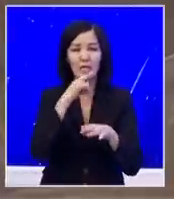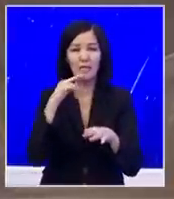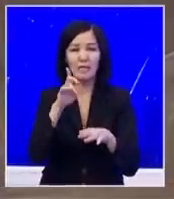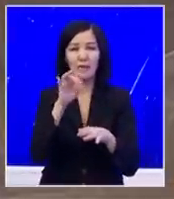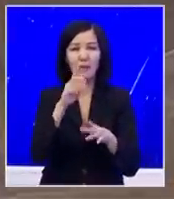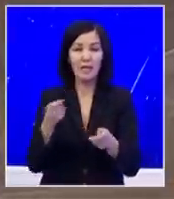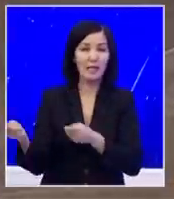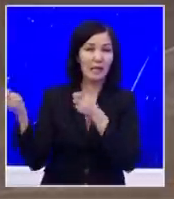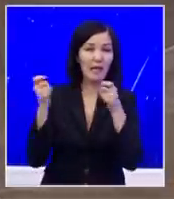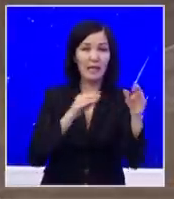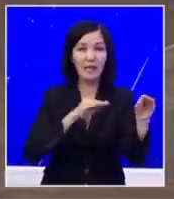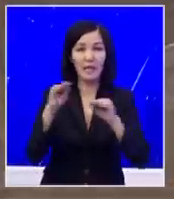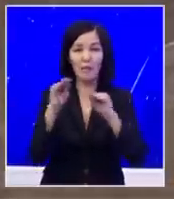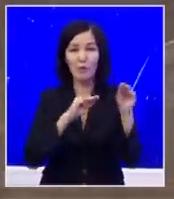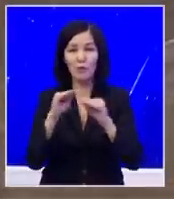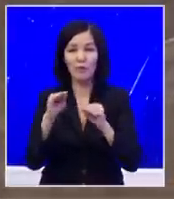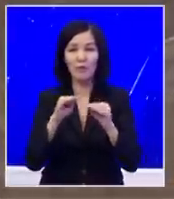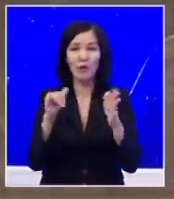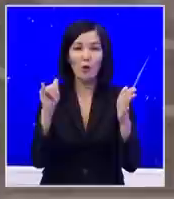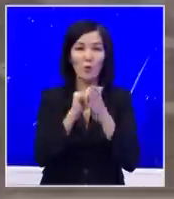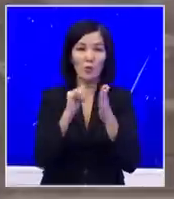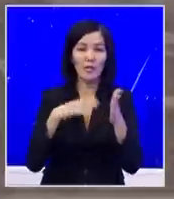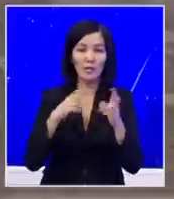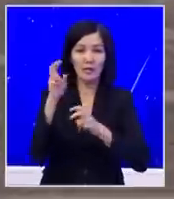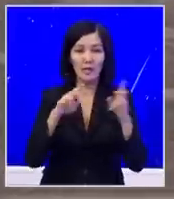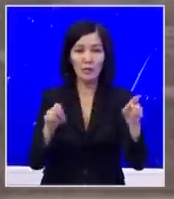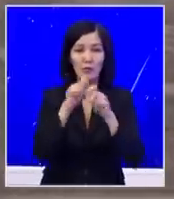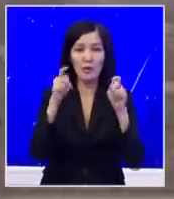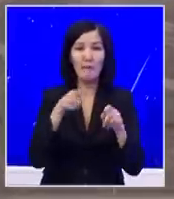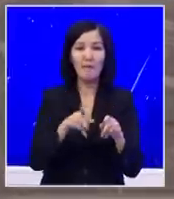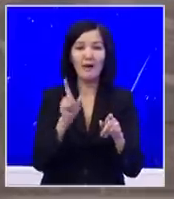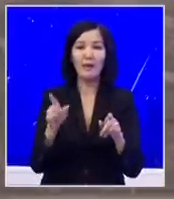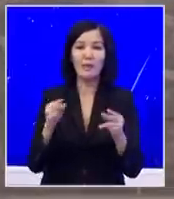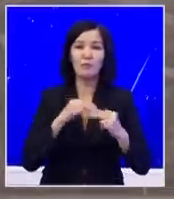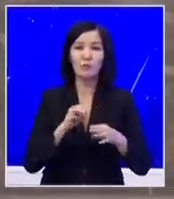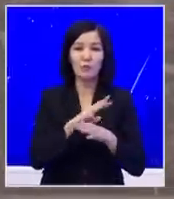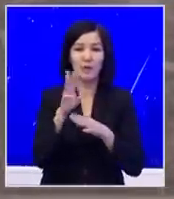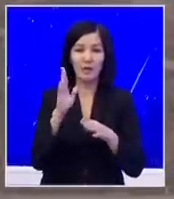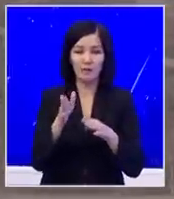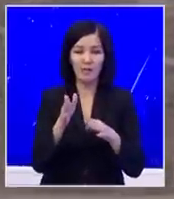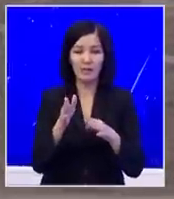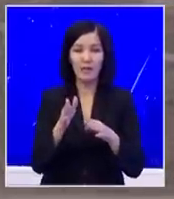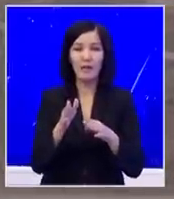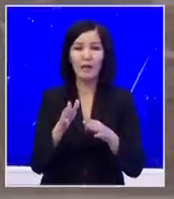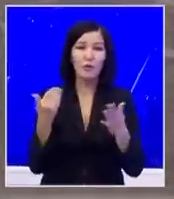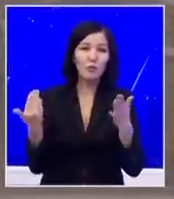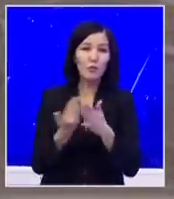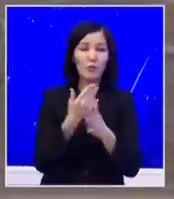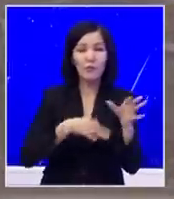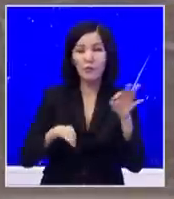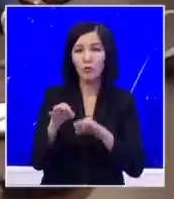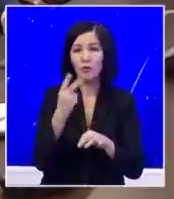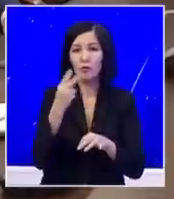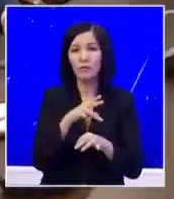қажетті құрал-жабдықтар толық құрастырылып болды. Кәсіпорын іске қосылғанда 1000-нан аса адам тұрақты жұмысқа орналасады. Инновациялық жоба